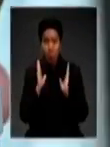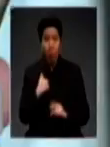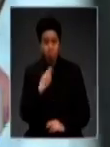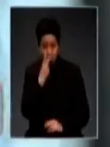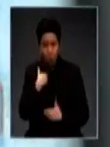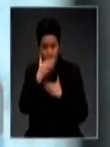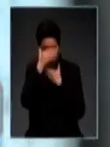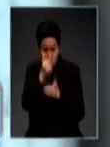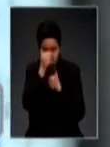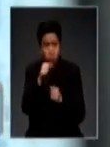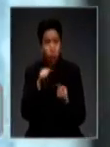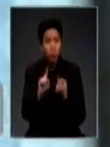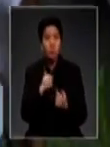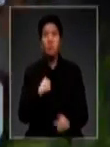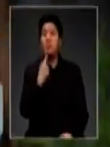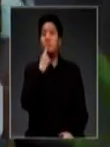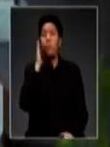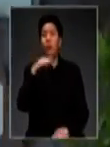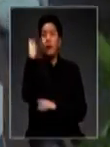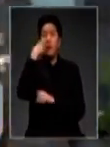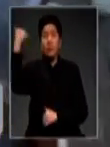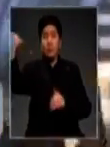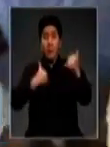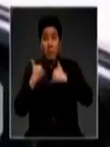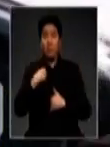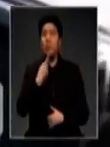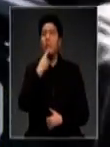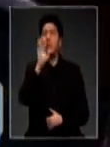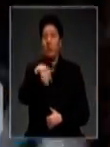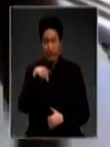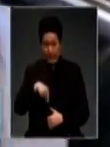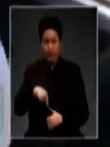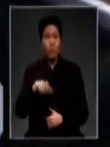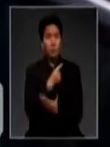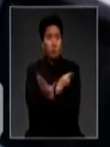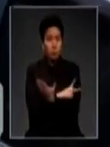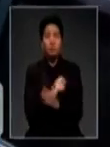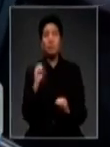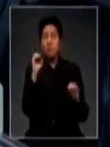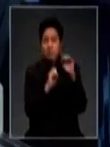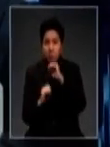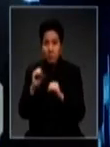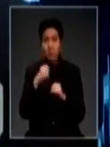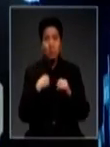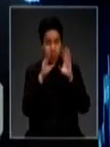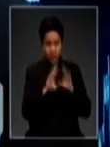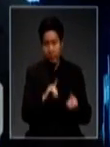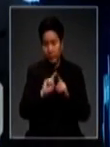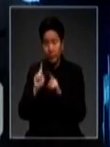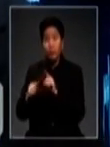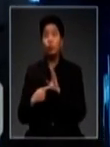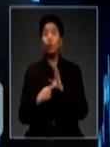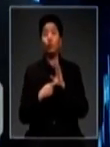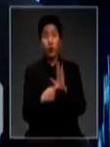ก็คือวันนี้เราสามารถบอกกับนักท่องเที่ยวได้แล้วว่ามาเที่ยวภูเก็ตเนี่ยปลอดภัยนะครับในหลายๆลักษณะด้วยกันยกตัวอย่าง